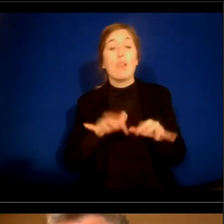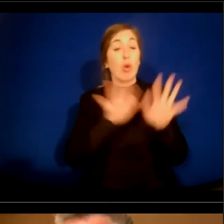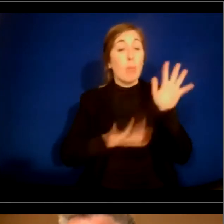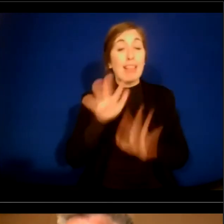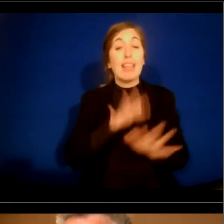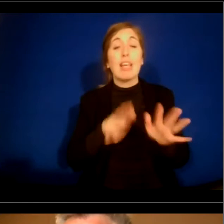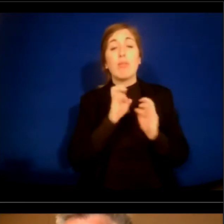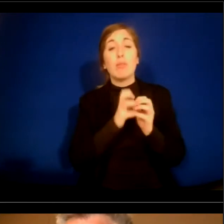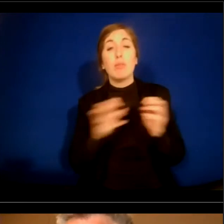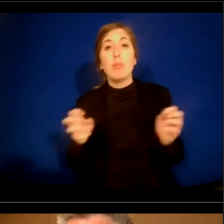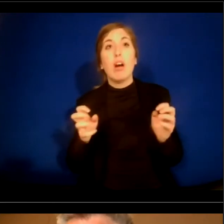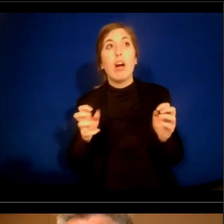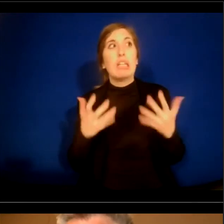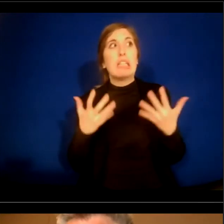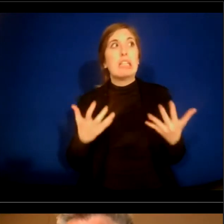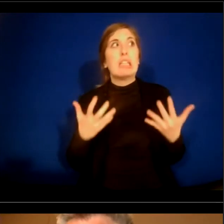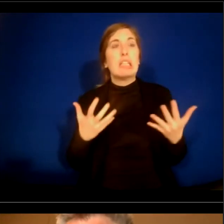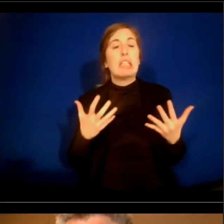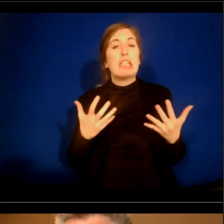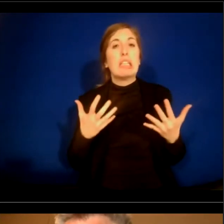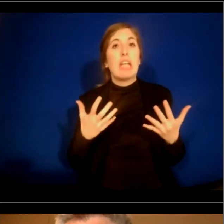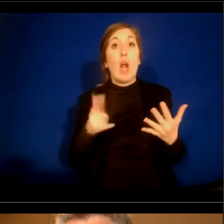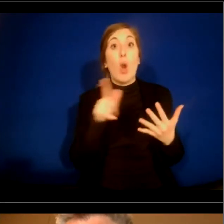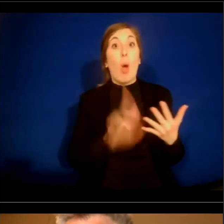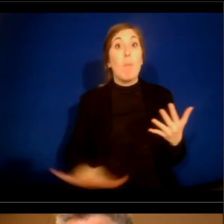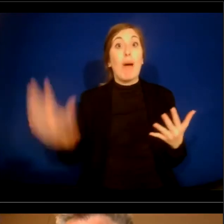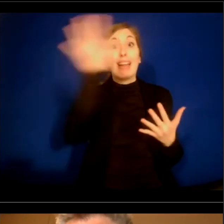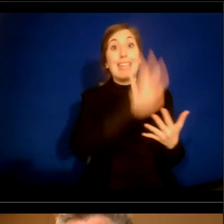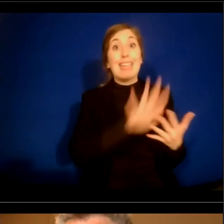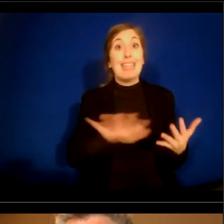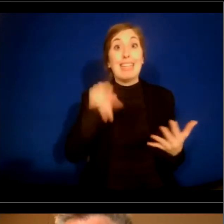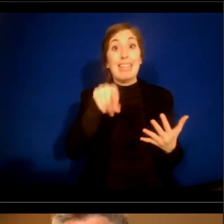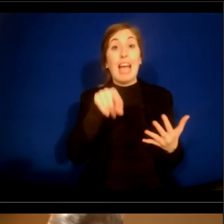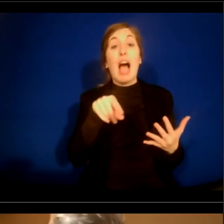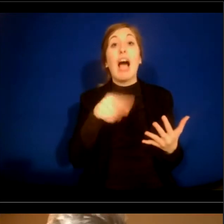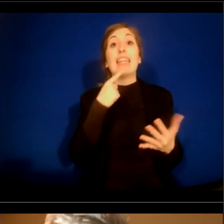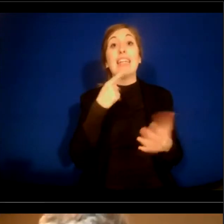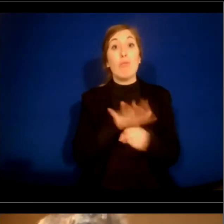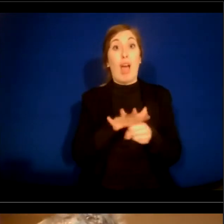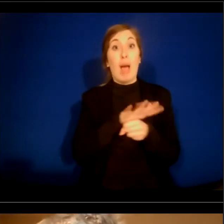Su che tipo di supporto possano contare in Lombardia le famiglie che accolgono ucraini?